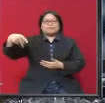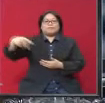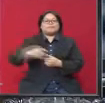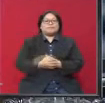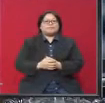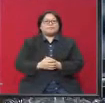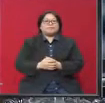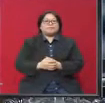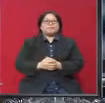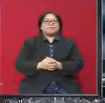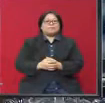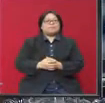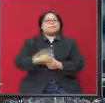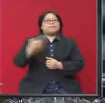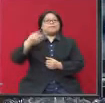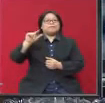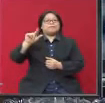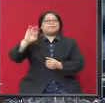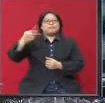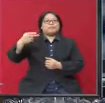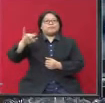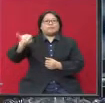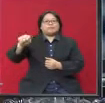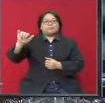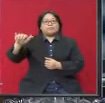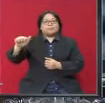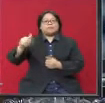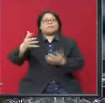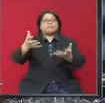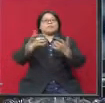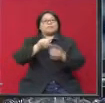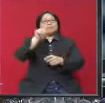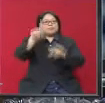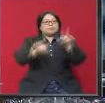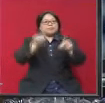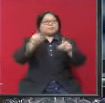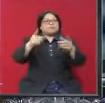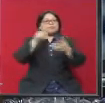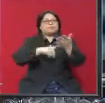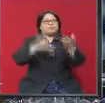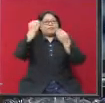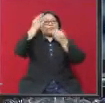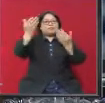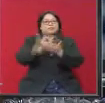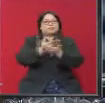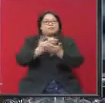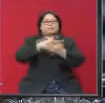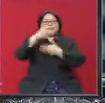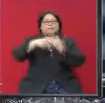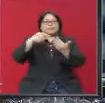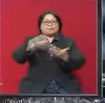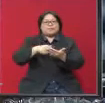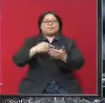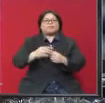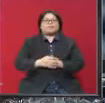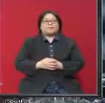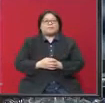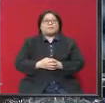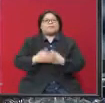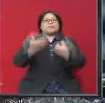justru atau aja ingin menyatakan atau Nyi bertanyakan perkembangan Smartfren bahkan program ini